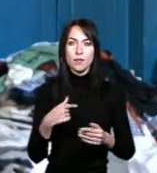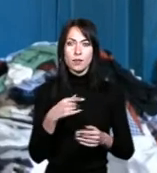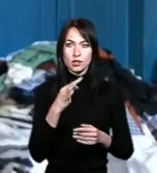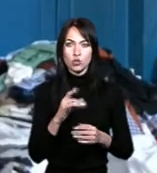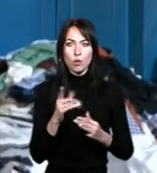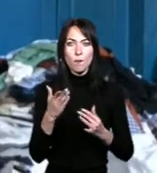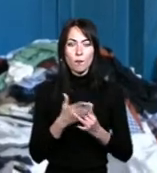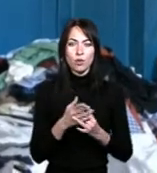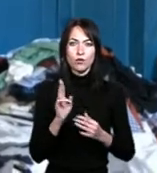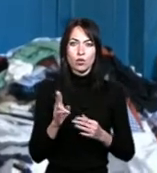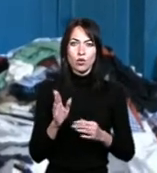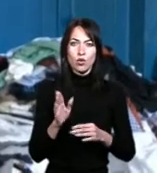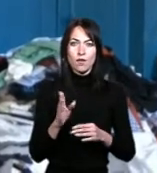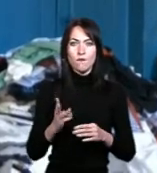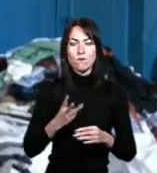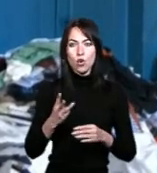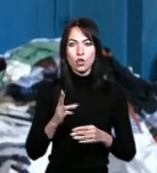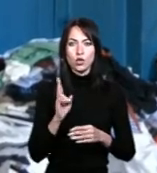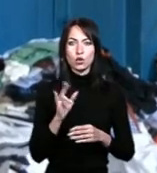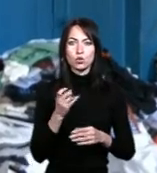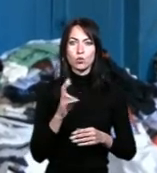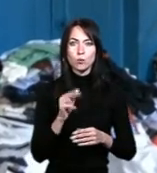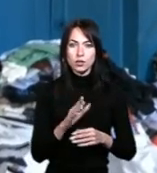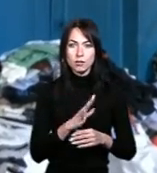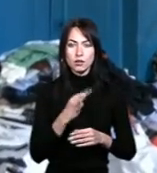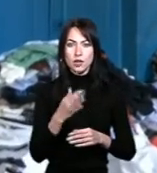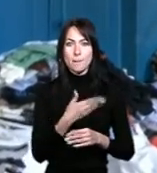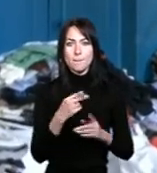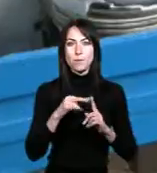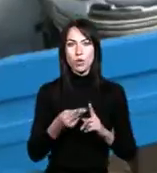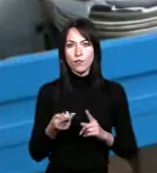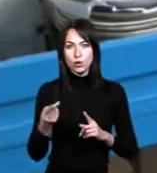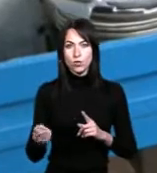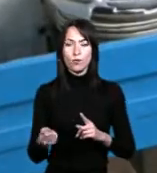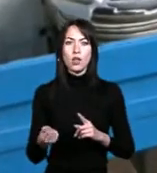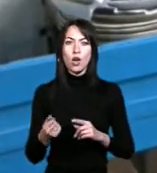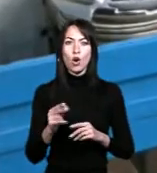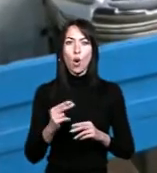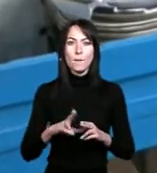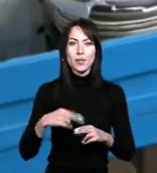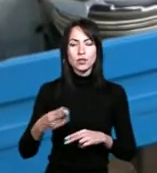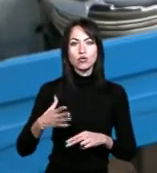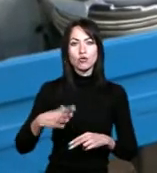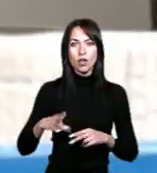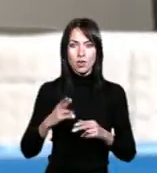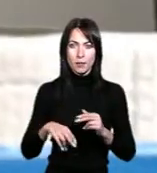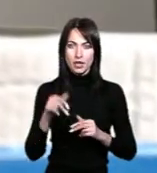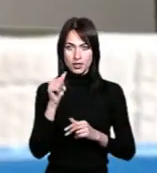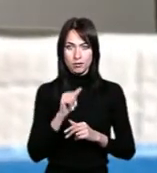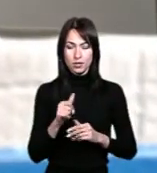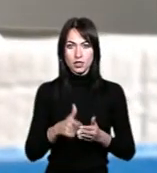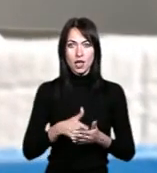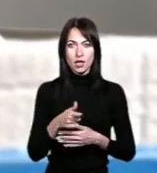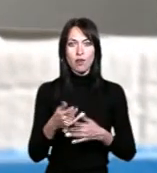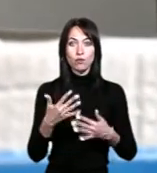половину пополам. Волонтери з Куп'янська були, сказали половину. Ми платимо половину. Компенсації чекають наприкінці місяця. Заяви